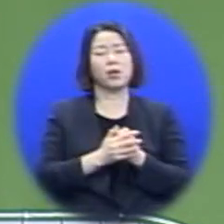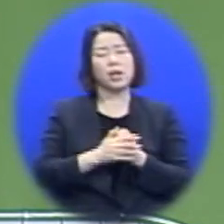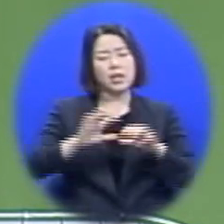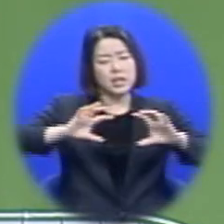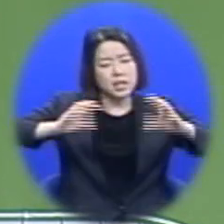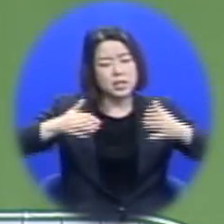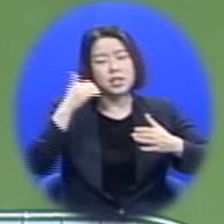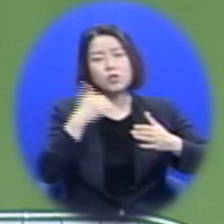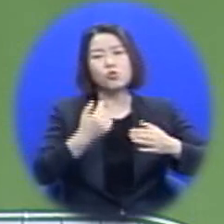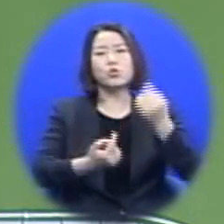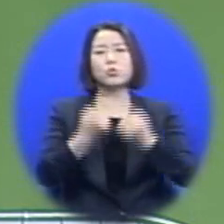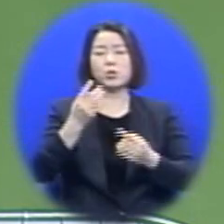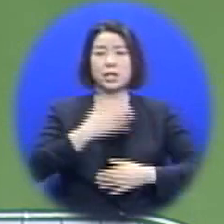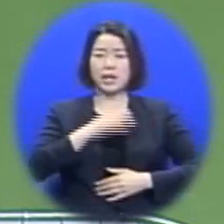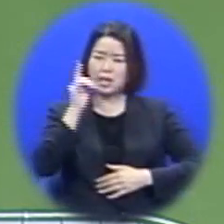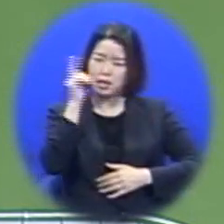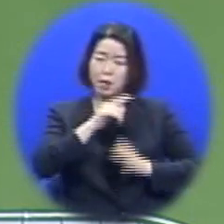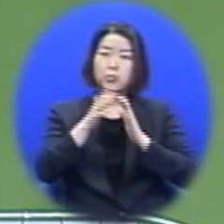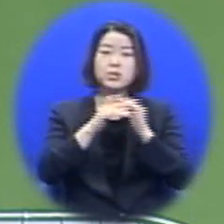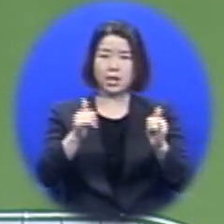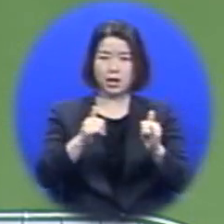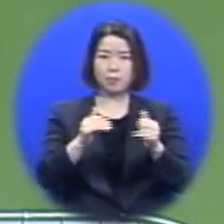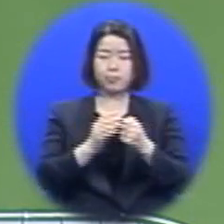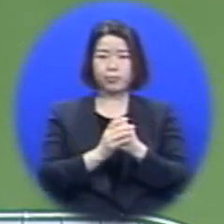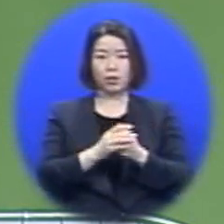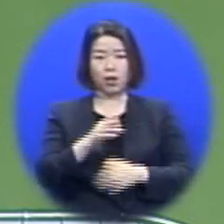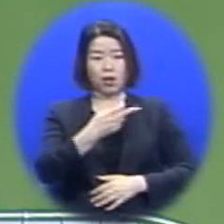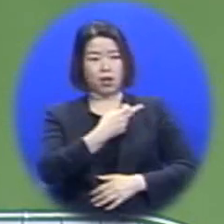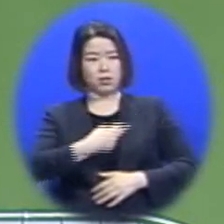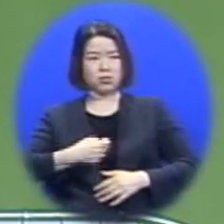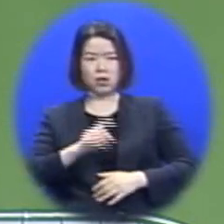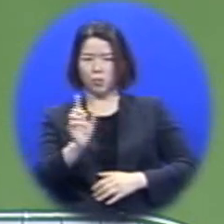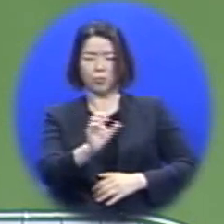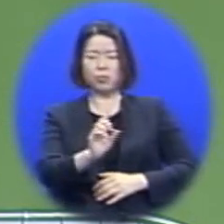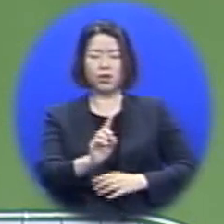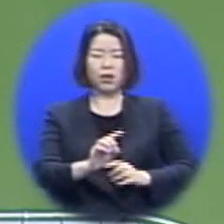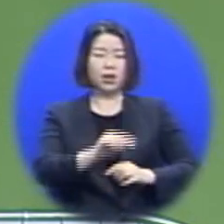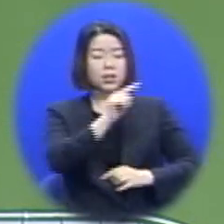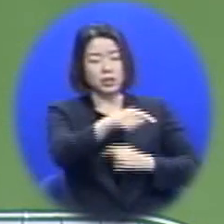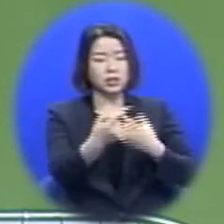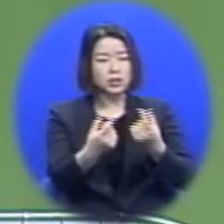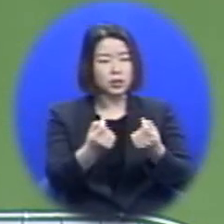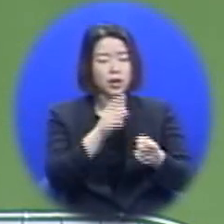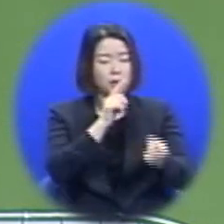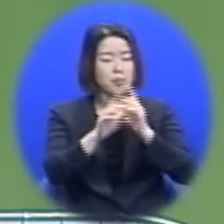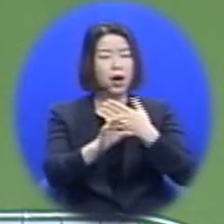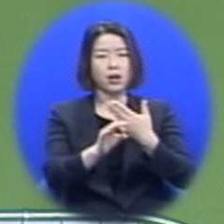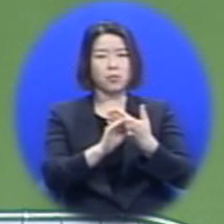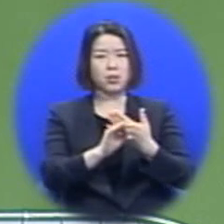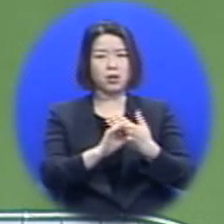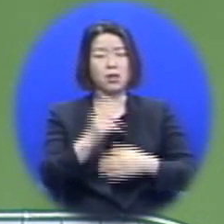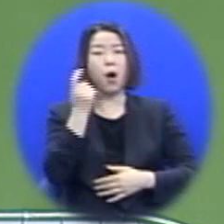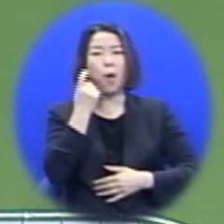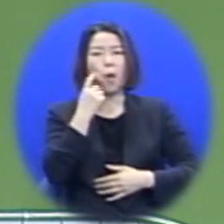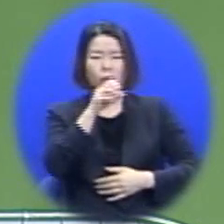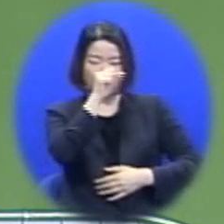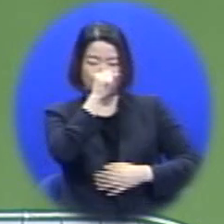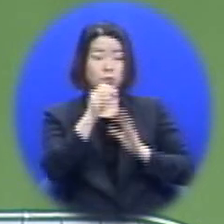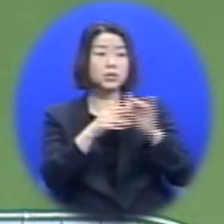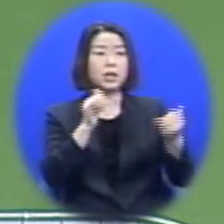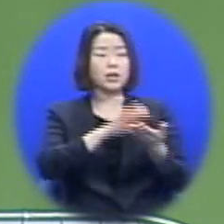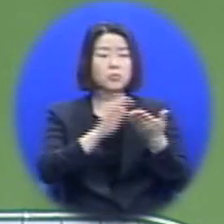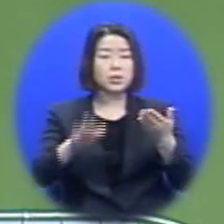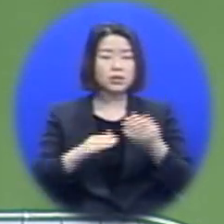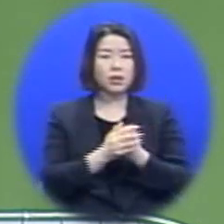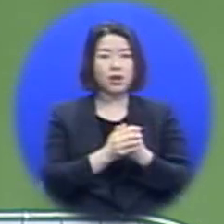죄인이라고. 그랬더니 이 제자가 펄쩍 뛰면서, 선생님 그렇게 말하면 위선자예요. 어떻게